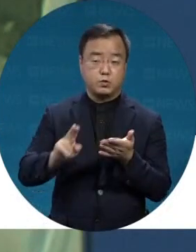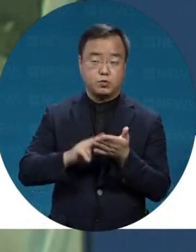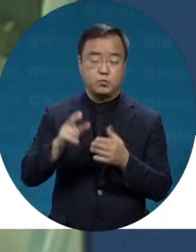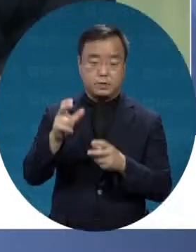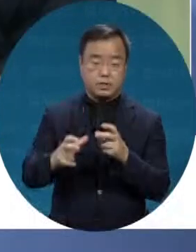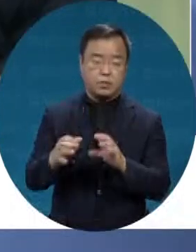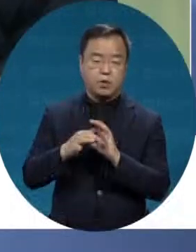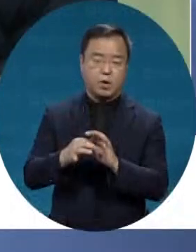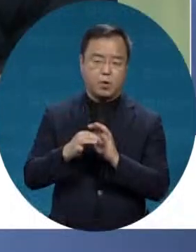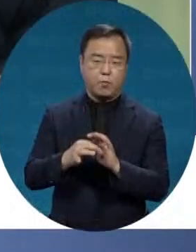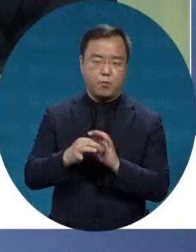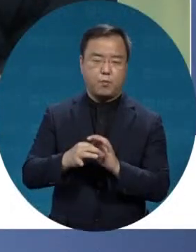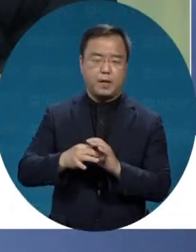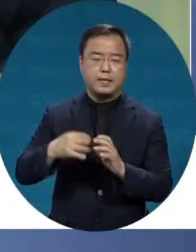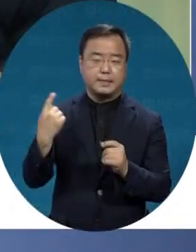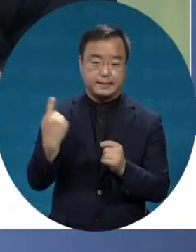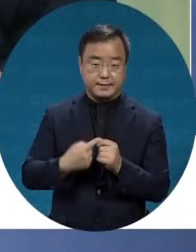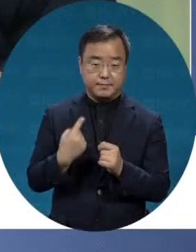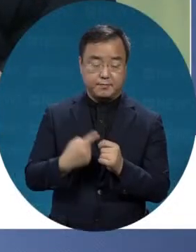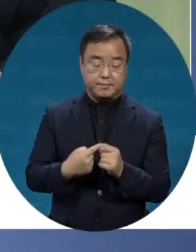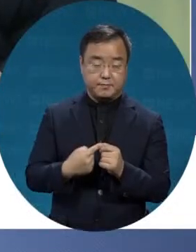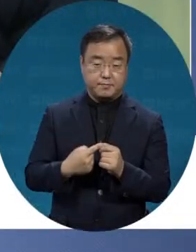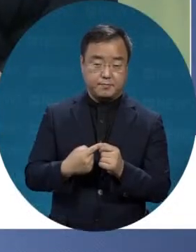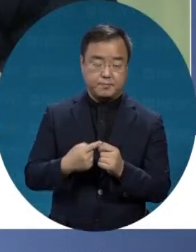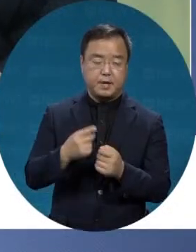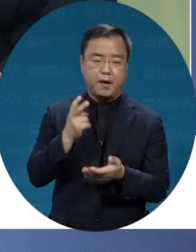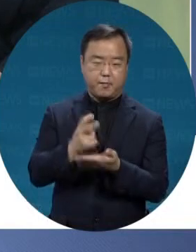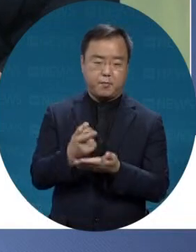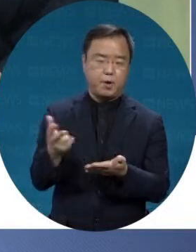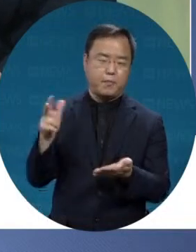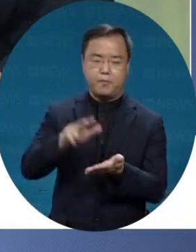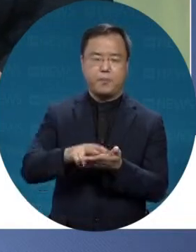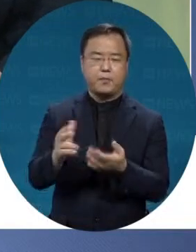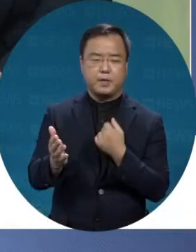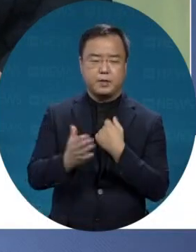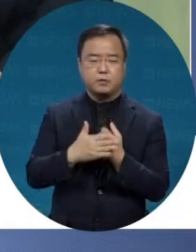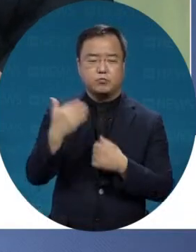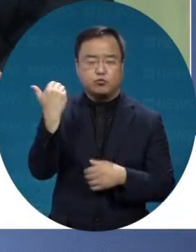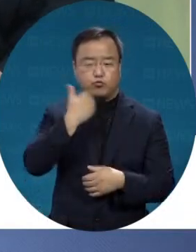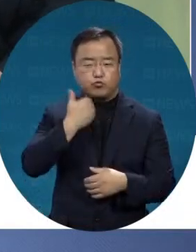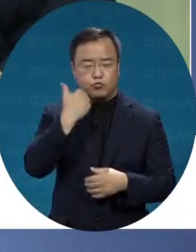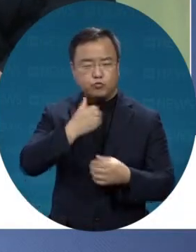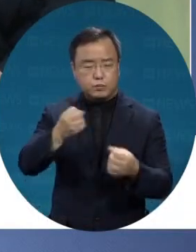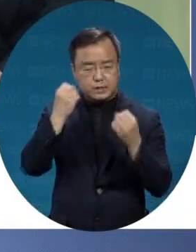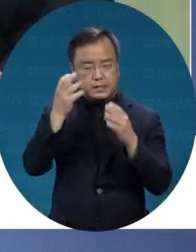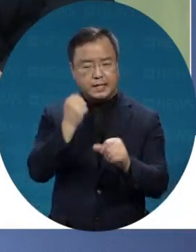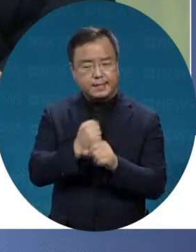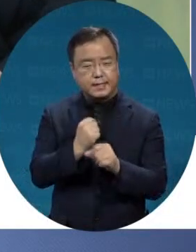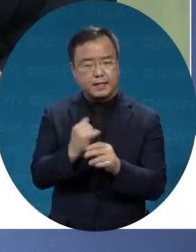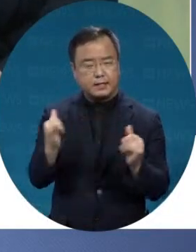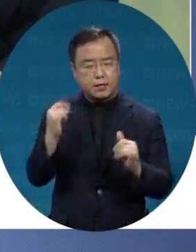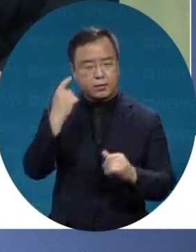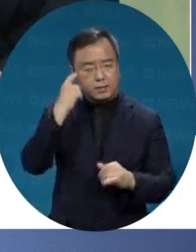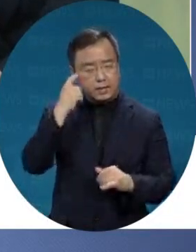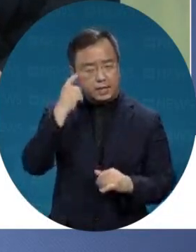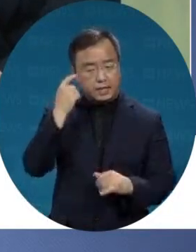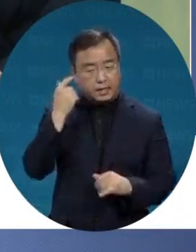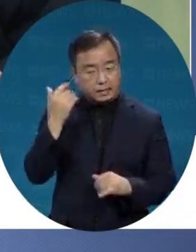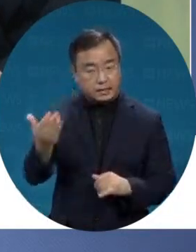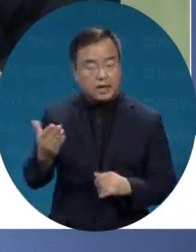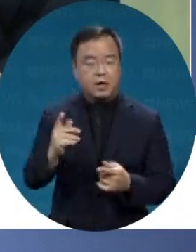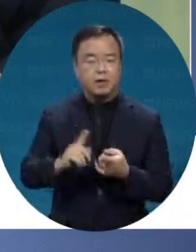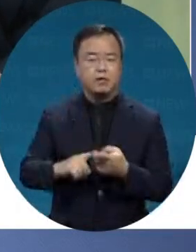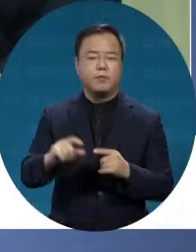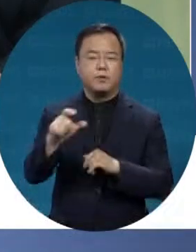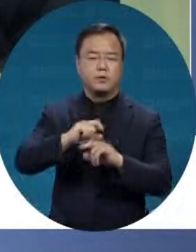관련된 첫 번째 재정법인만큼 이제 누구를 웹툰 창작자로 볼 것인가이 문제가 좀